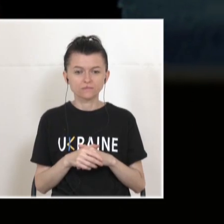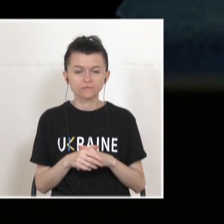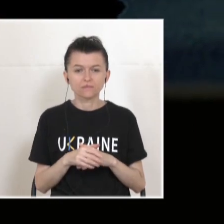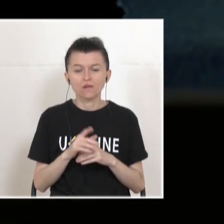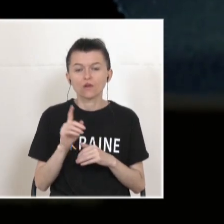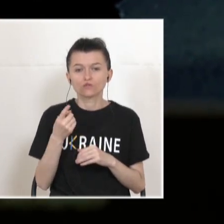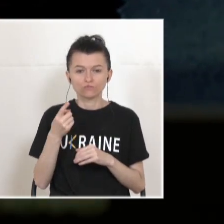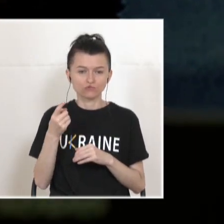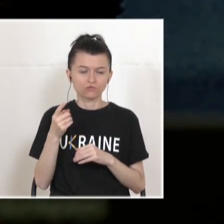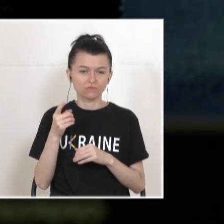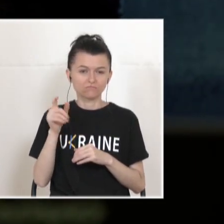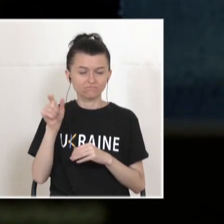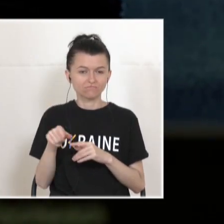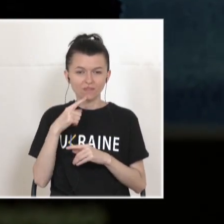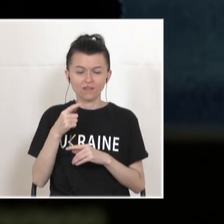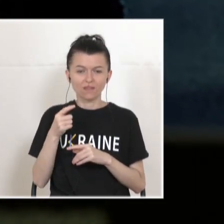Тому що він на війні.